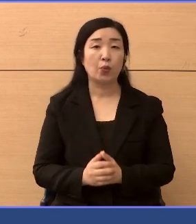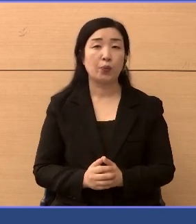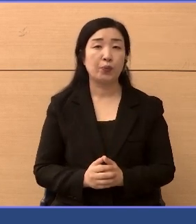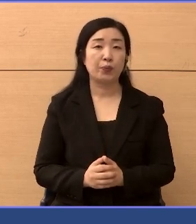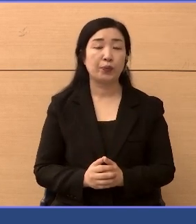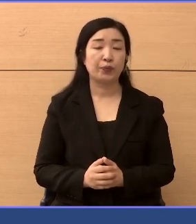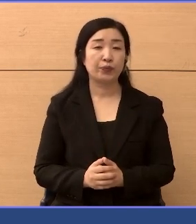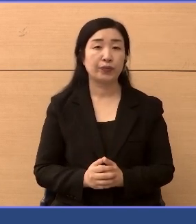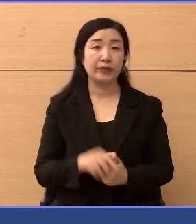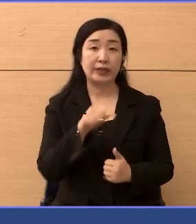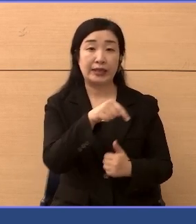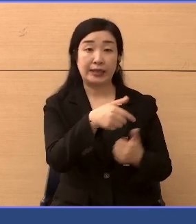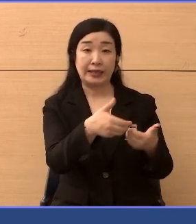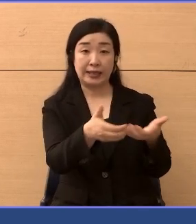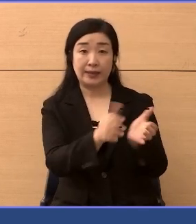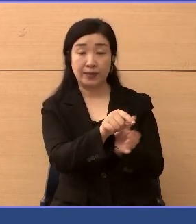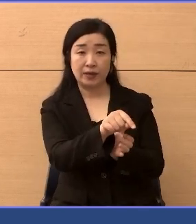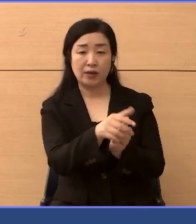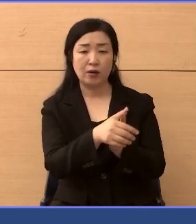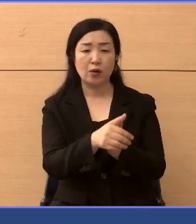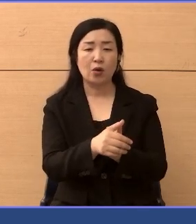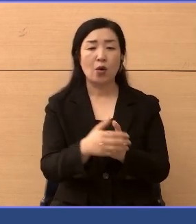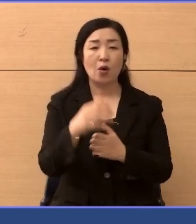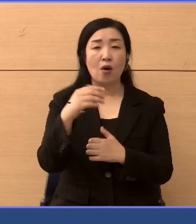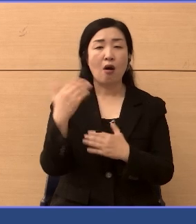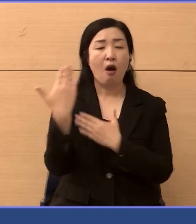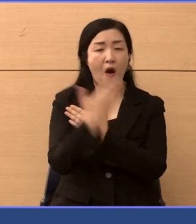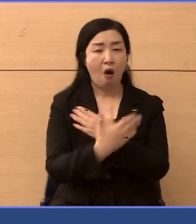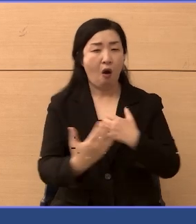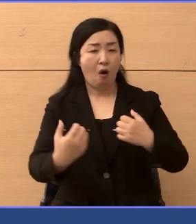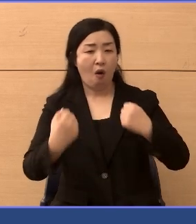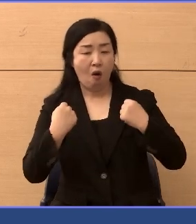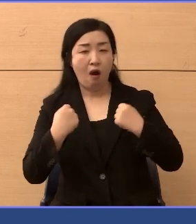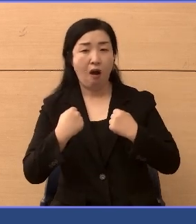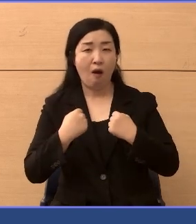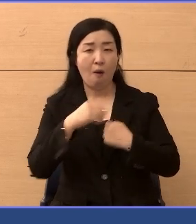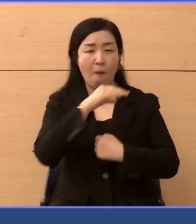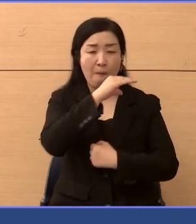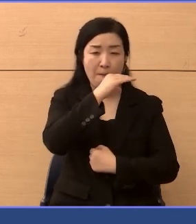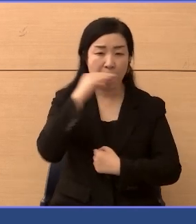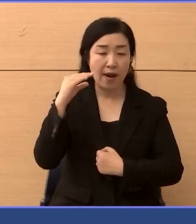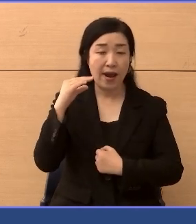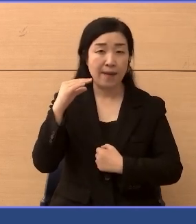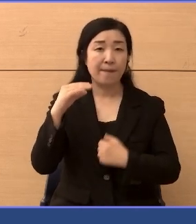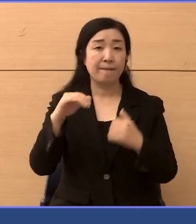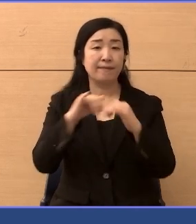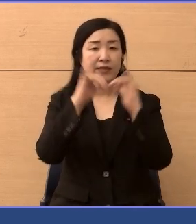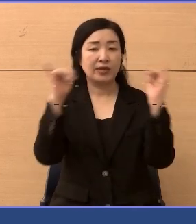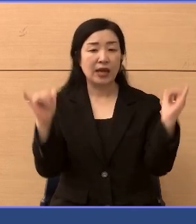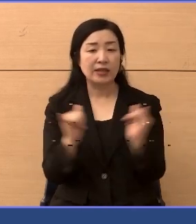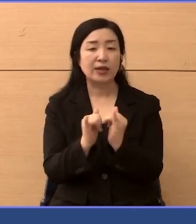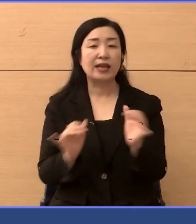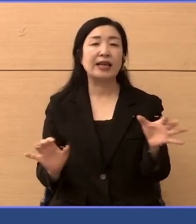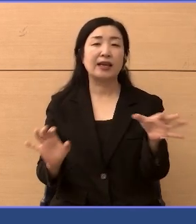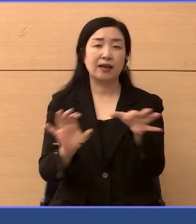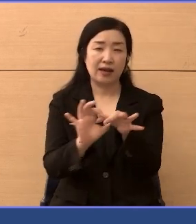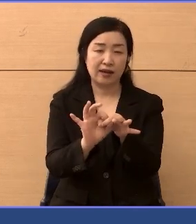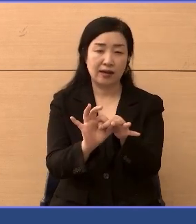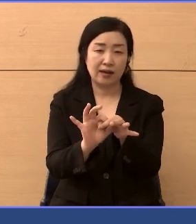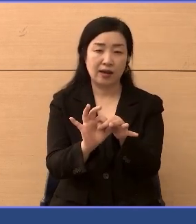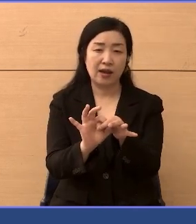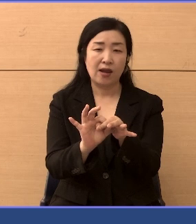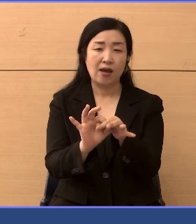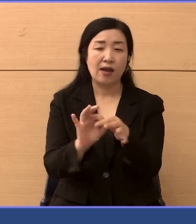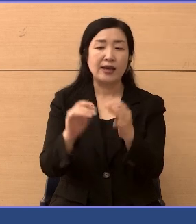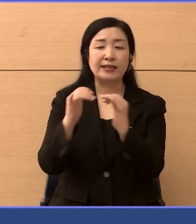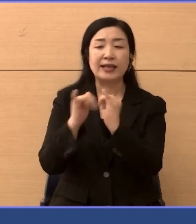이들이 good, healthy, 좋은 건강하고 pleasant social 바람적인 어떤 interactions. 사회적인 관계 또는 And 상호작용을